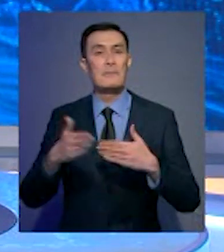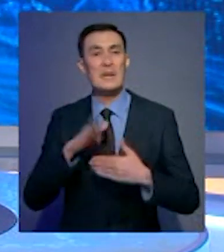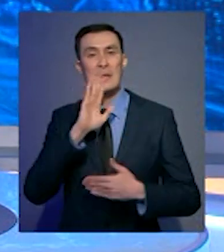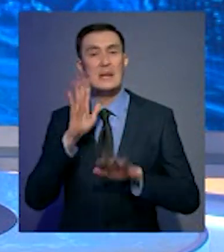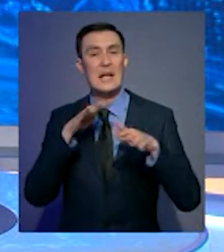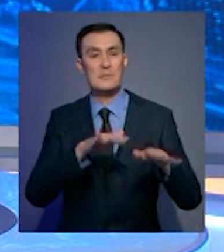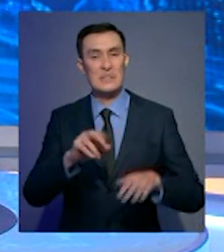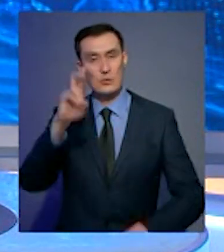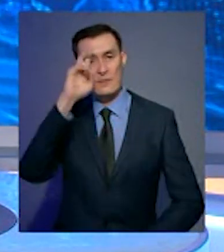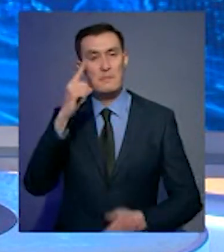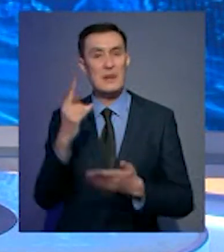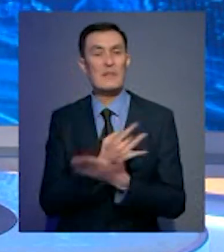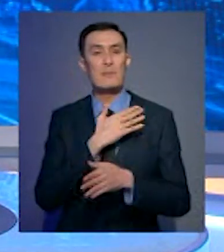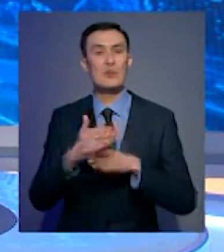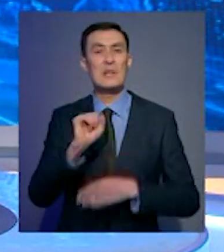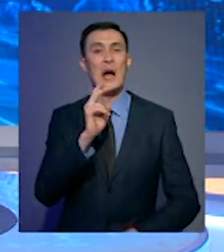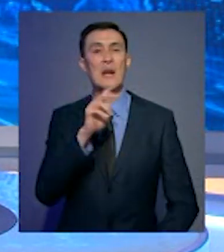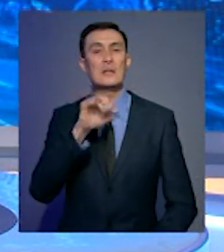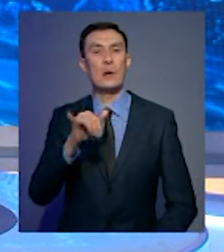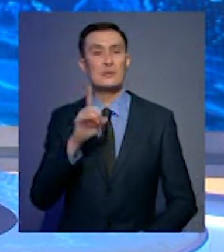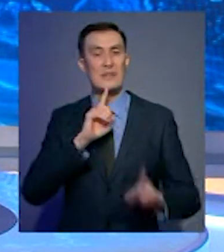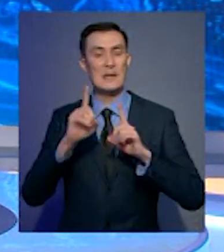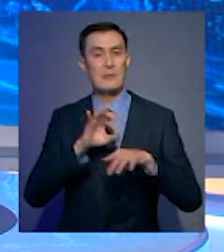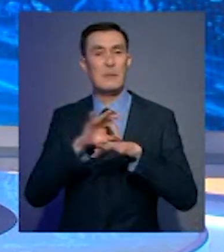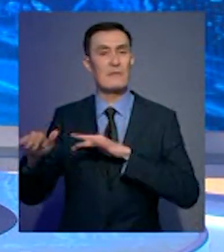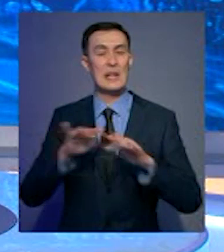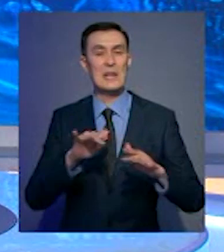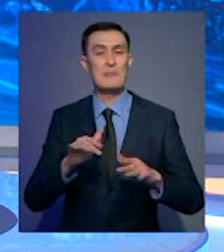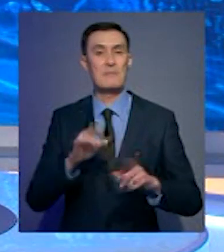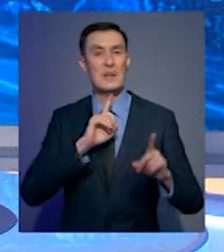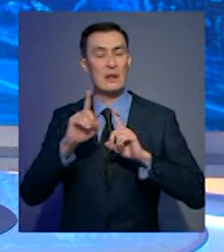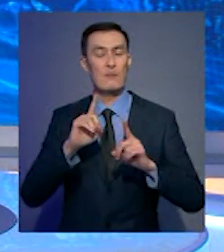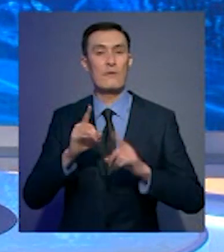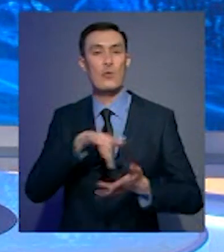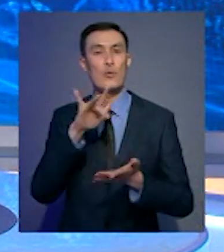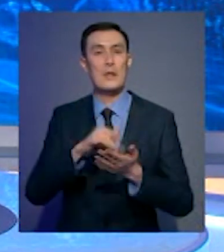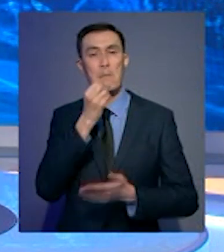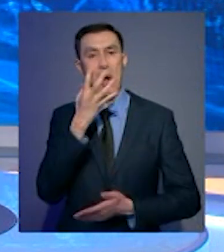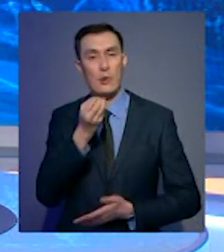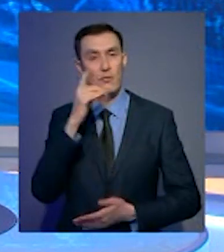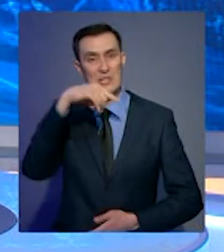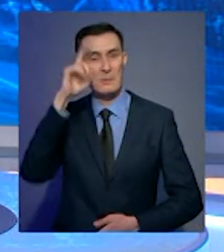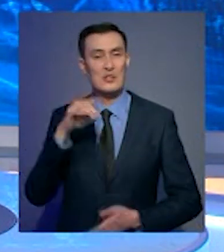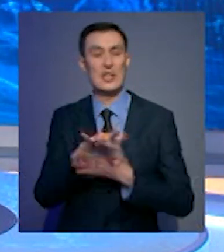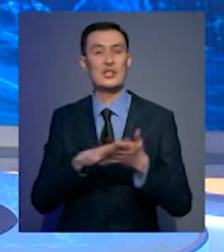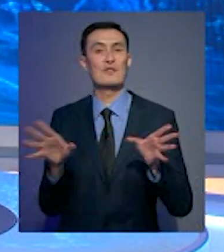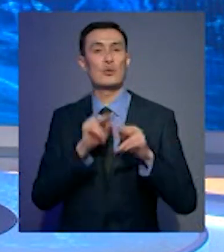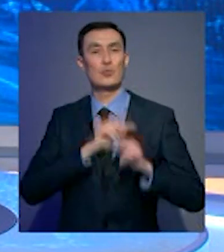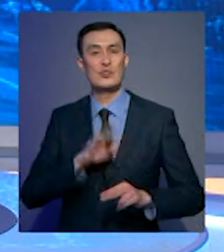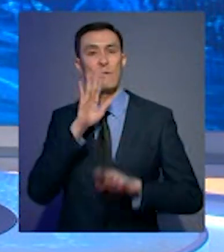Прикаспийские страны впервые после Актауского саммита провели переговоры в Баку, посвященные вопросам дальнейшего сотрудничества на